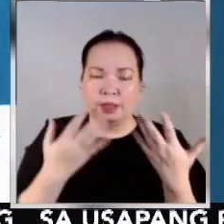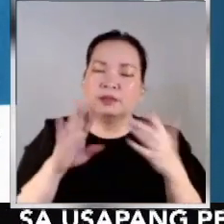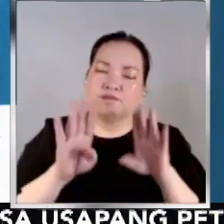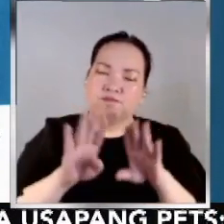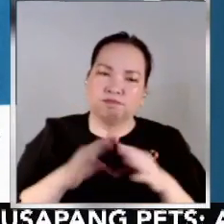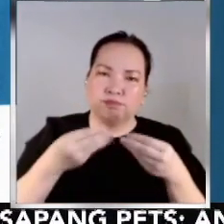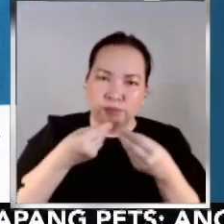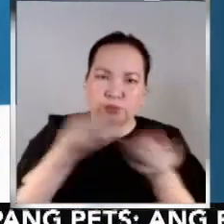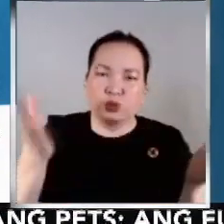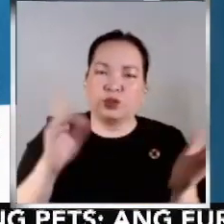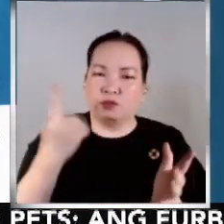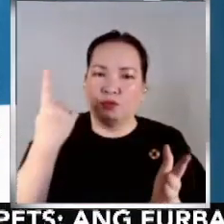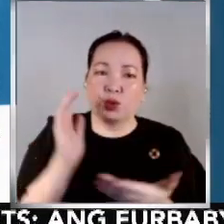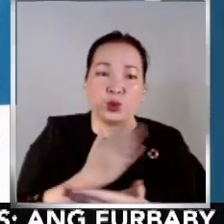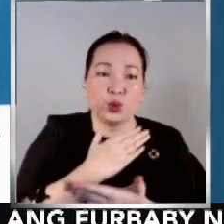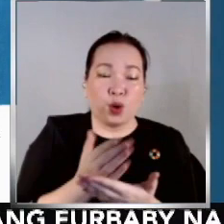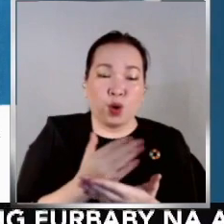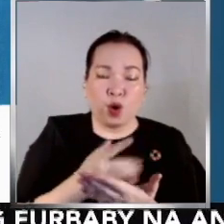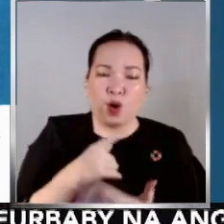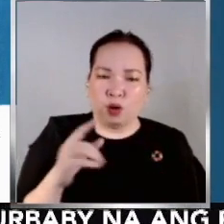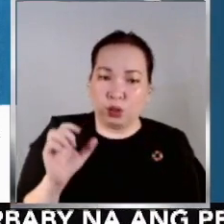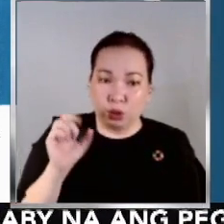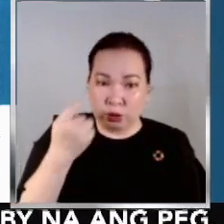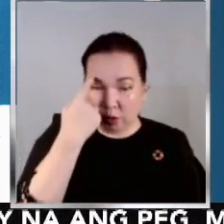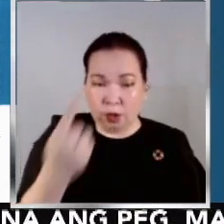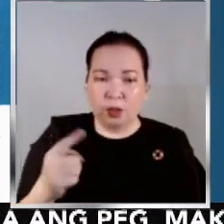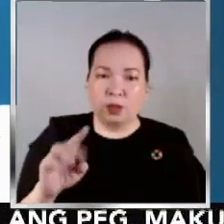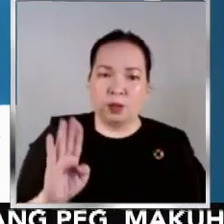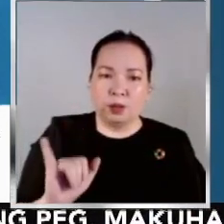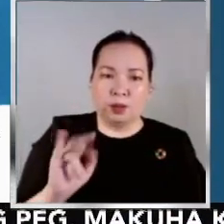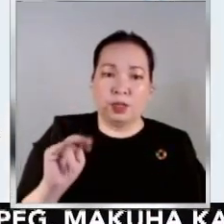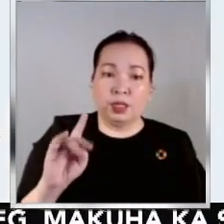na Indigo sa December 2. Siya ang pangatlong